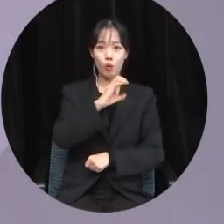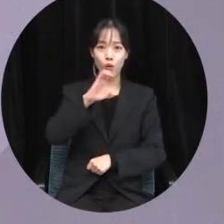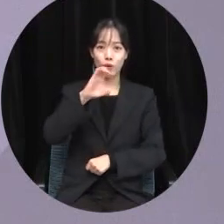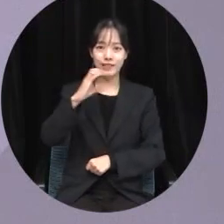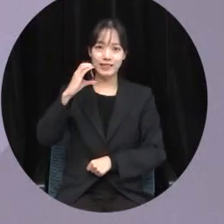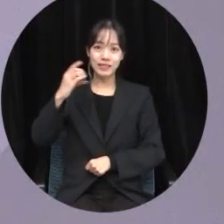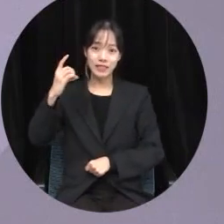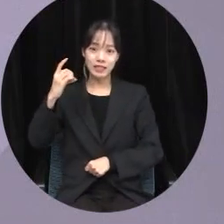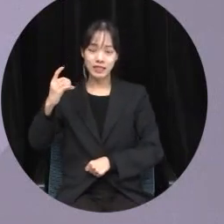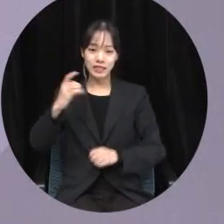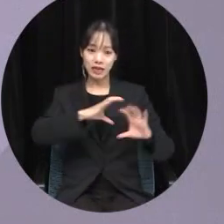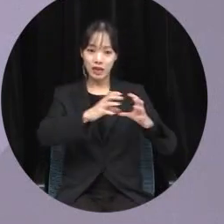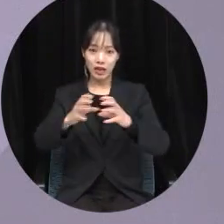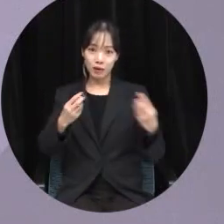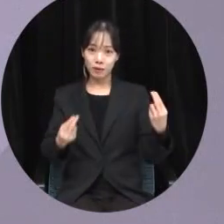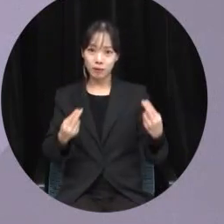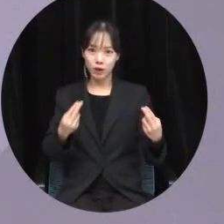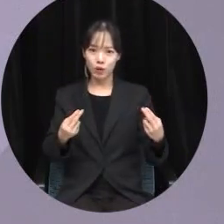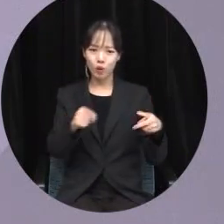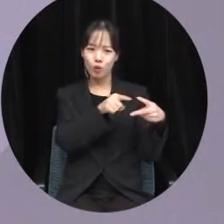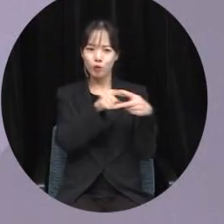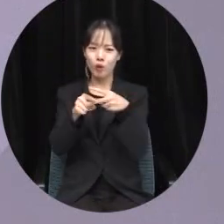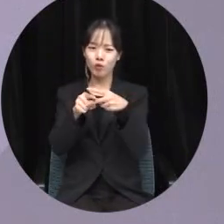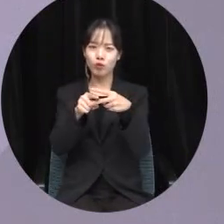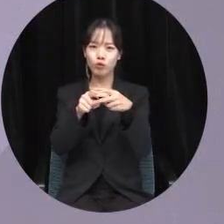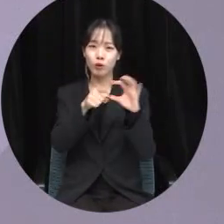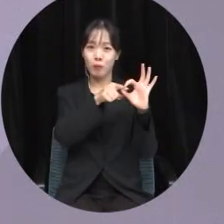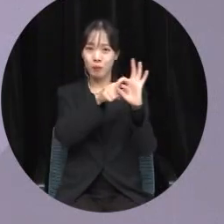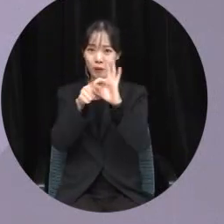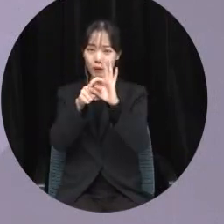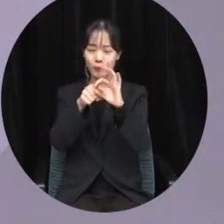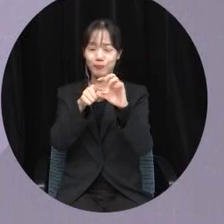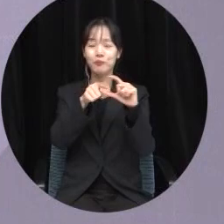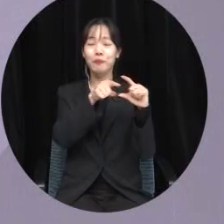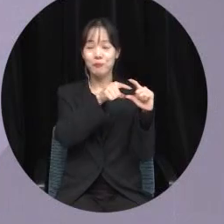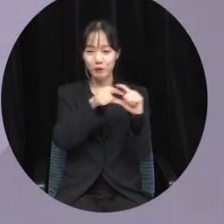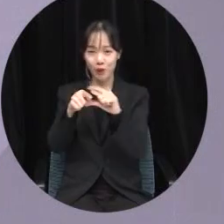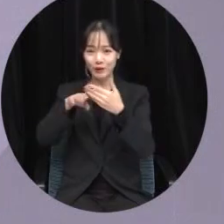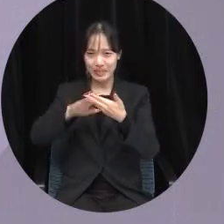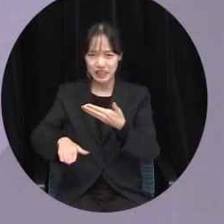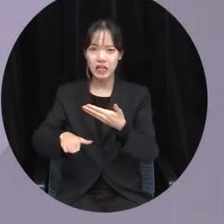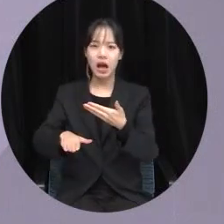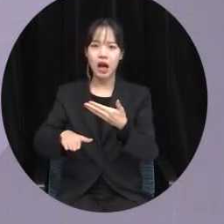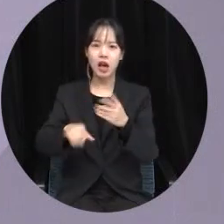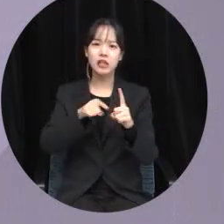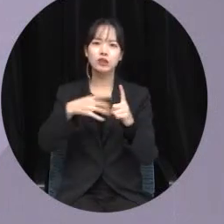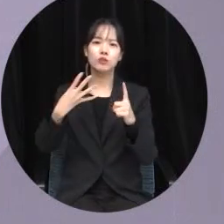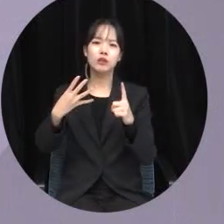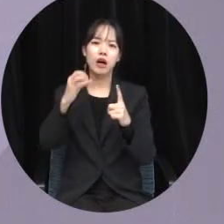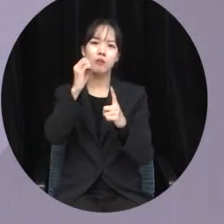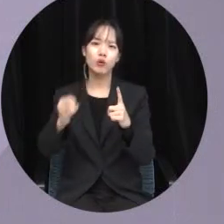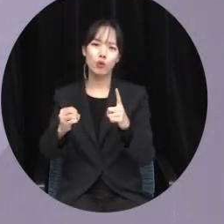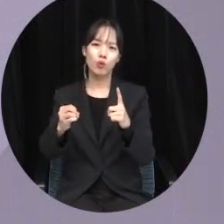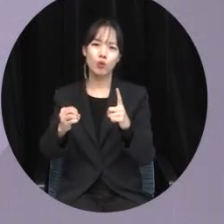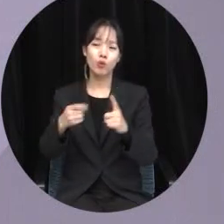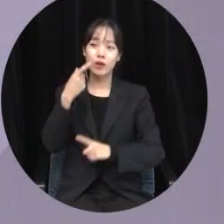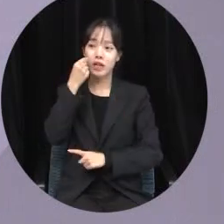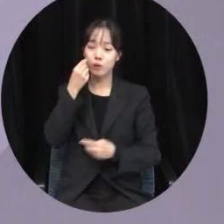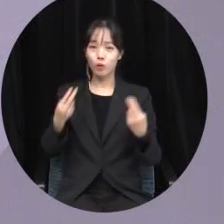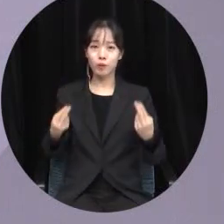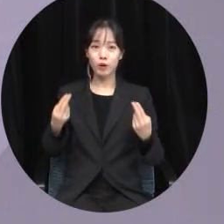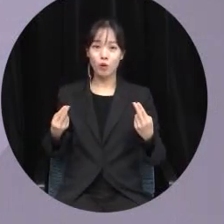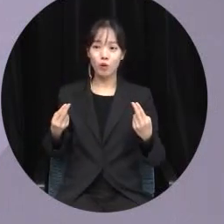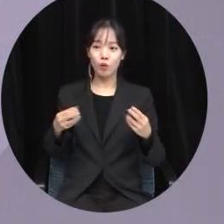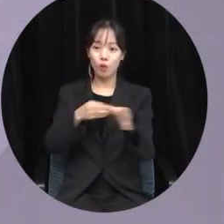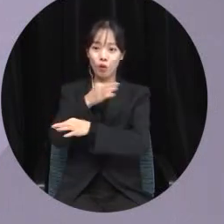미치는 1.4% 성장에 머물렀습니다. 우리나라가 일본보다 경제 성장이 뒤진 것은